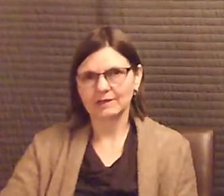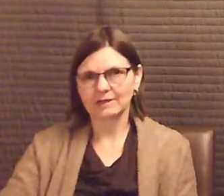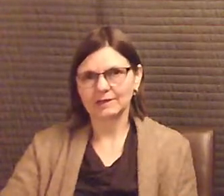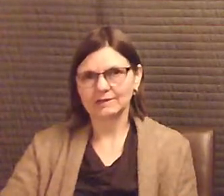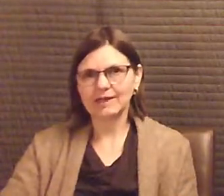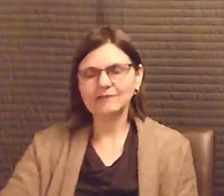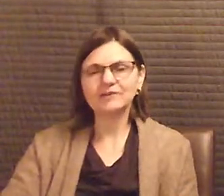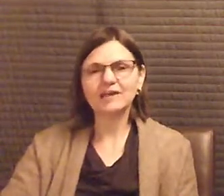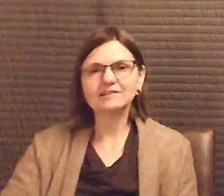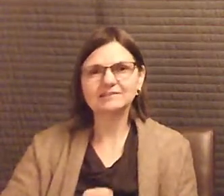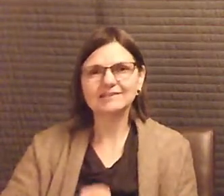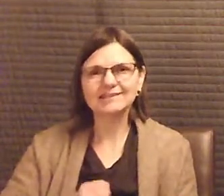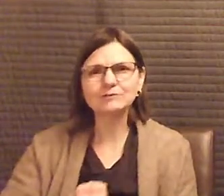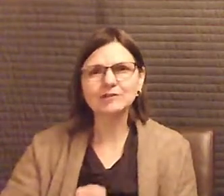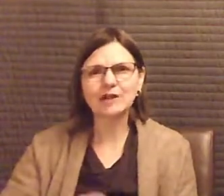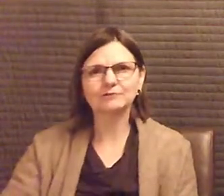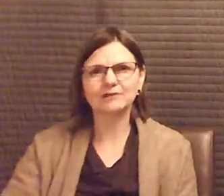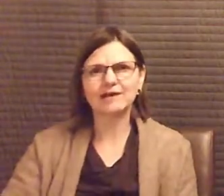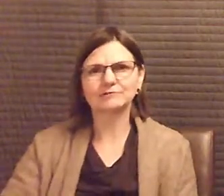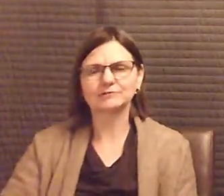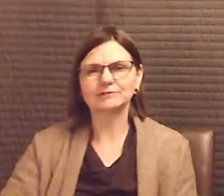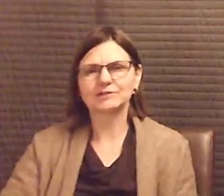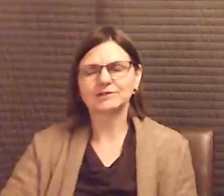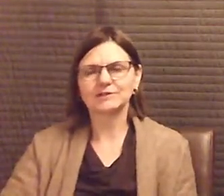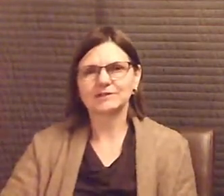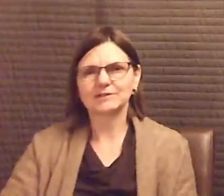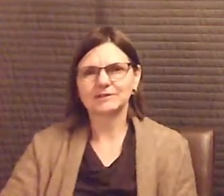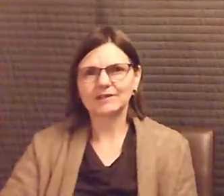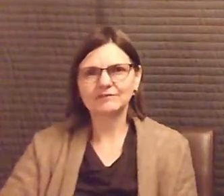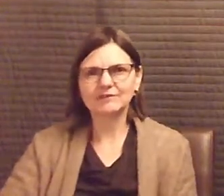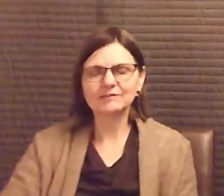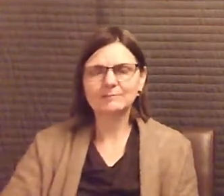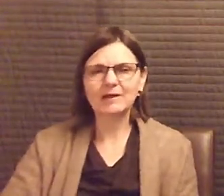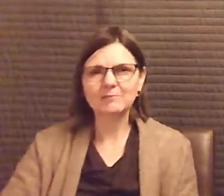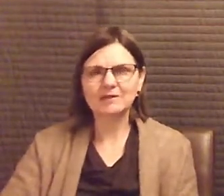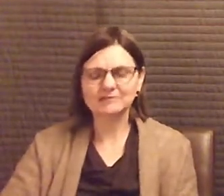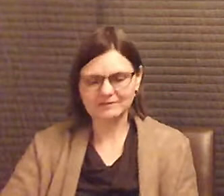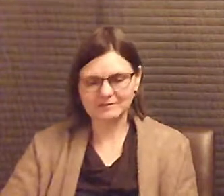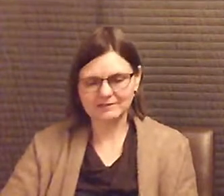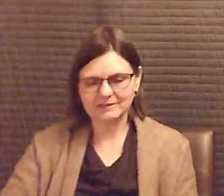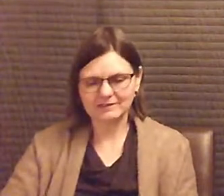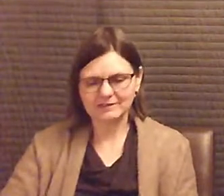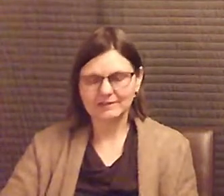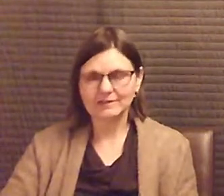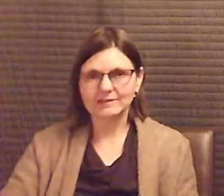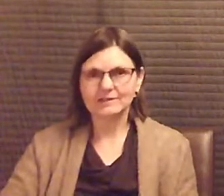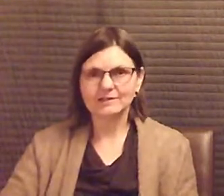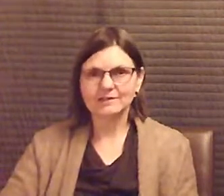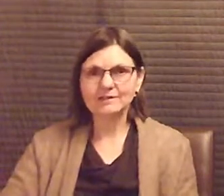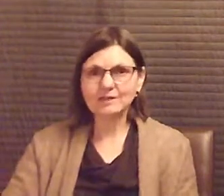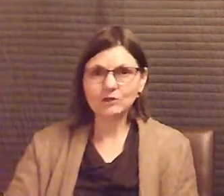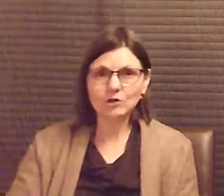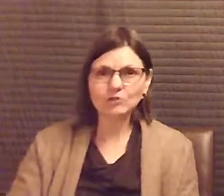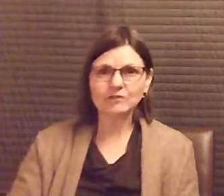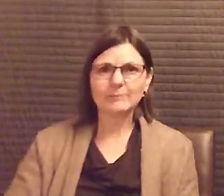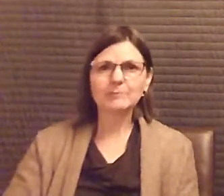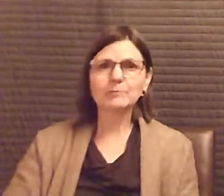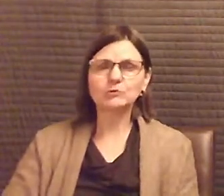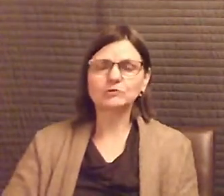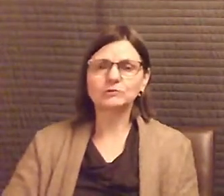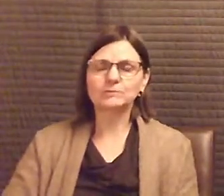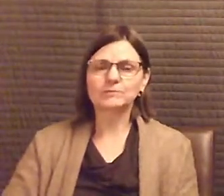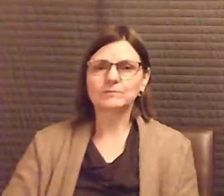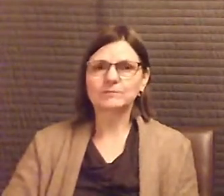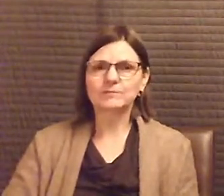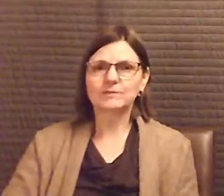hout en hij geeft van jezus' schreeuwt het uit van a larger scale met mee gemeenteraad potjes met barbara die gekocht er minder